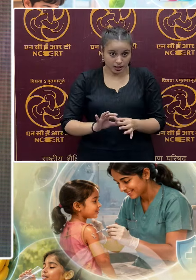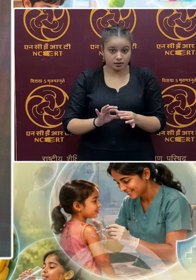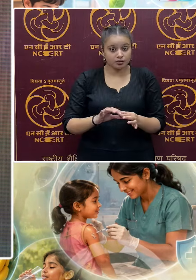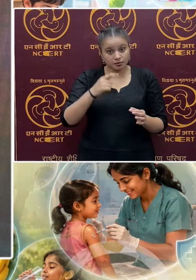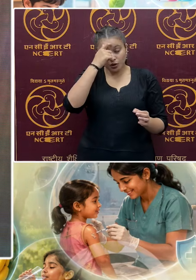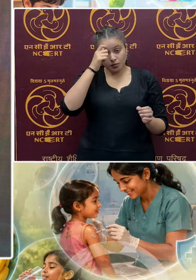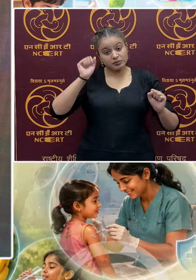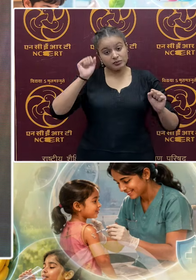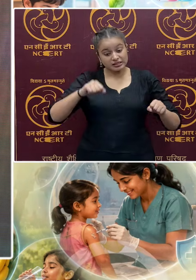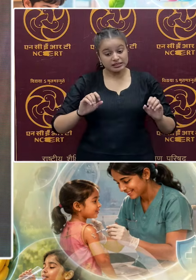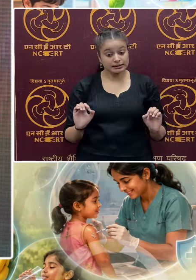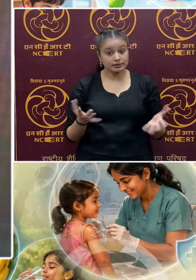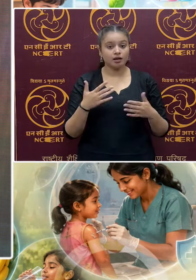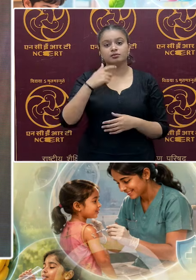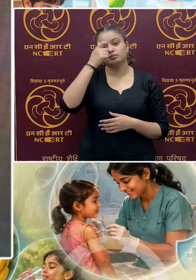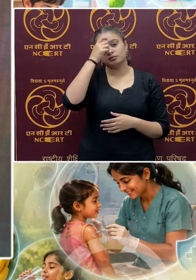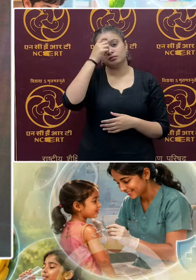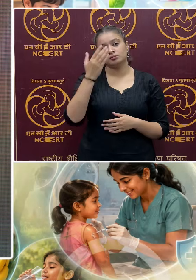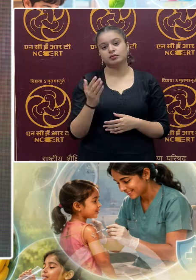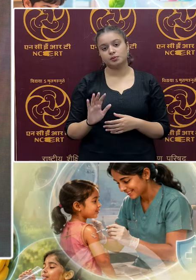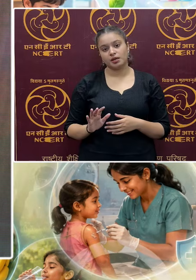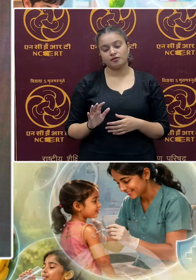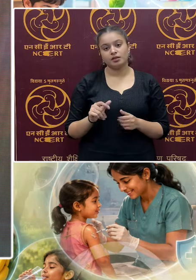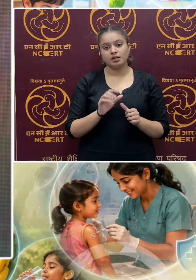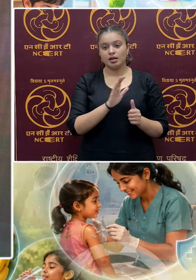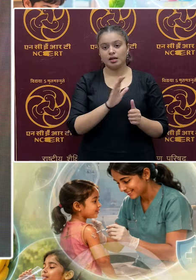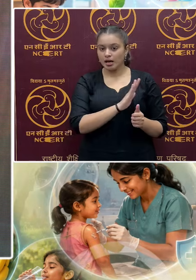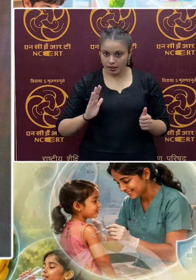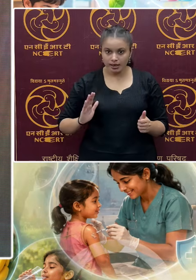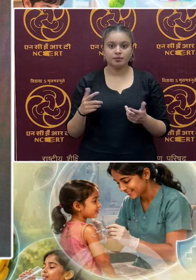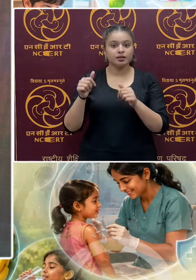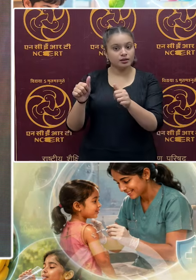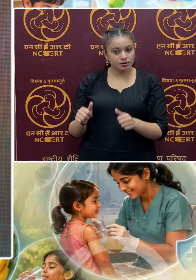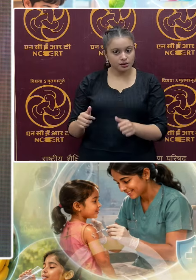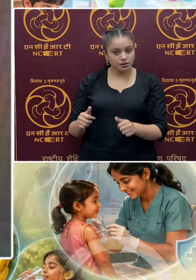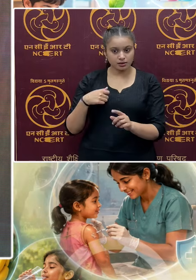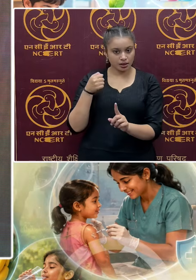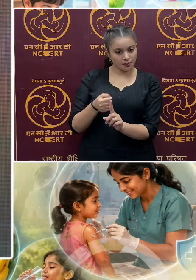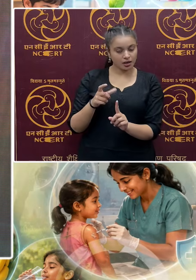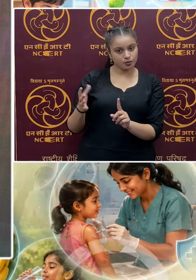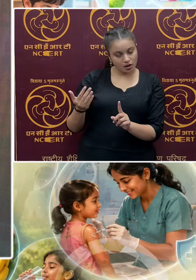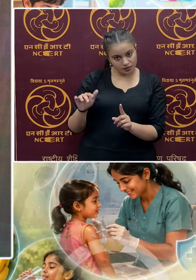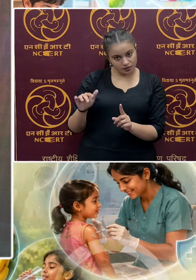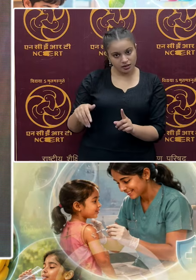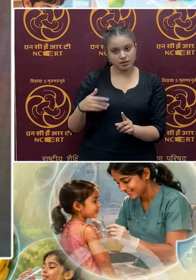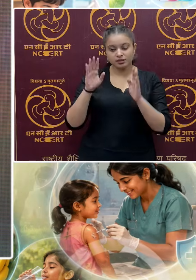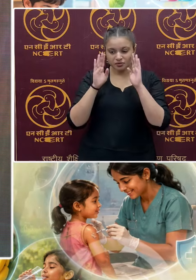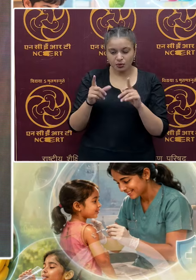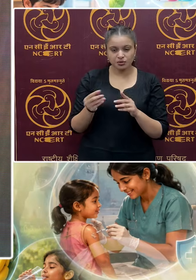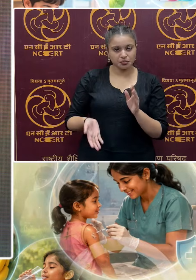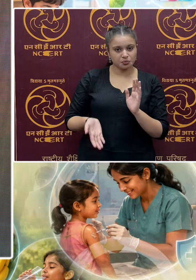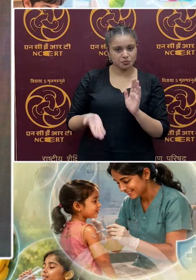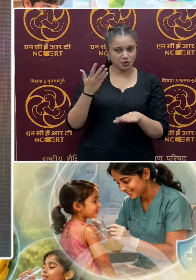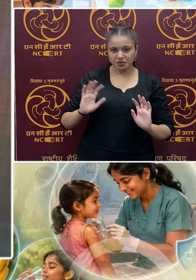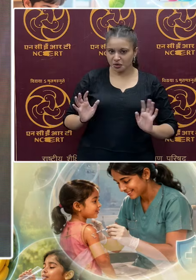can start because of these problems as well. The academic performance is impacted. ये बच्चे concentrate नहीं कर पाते